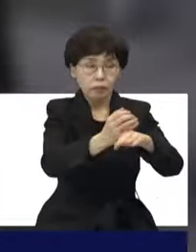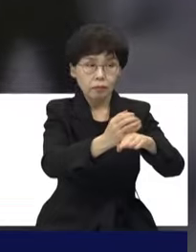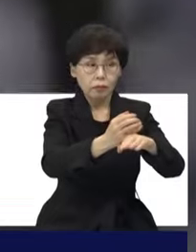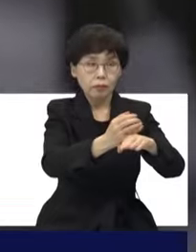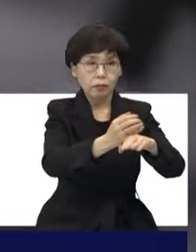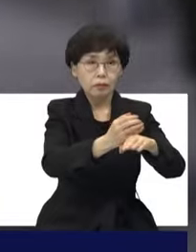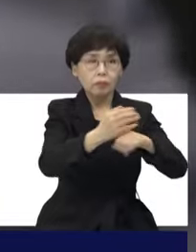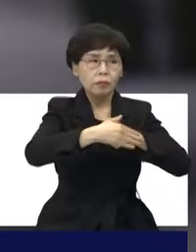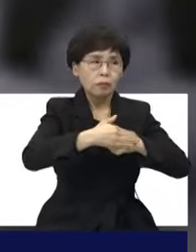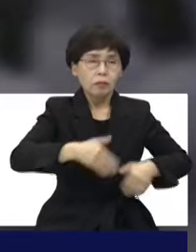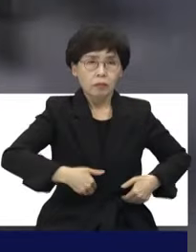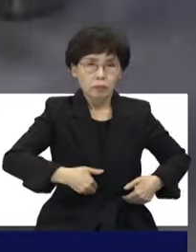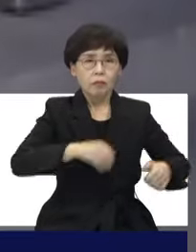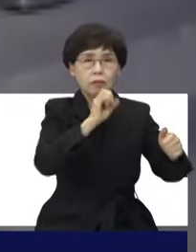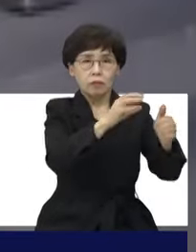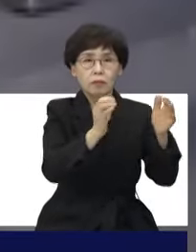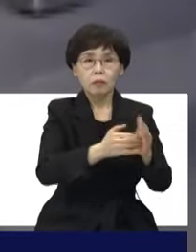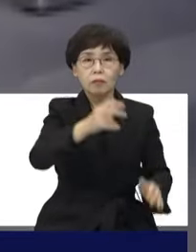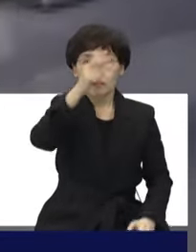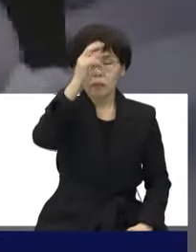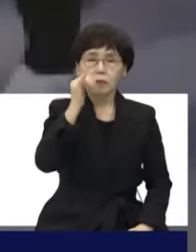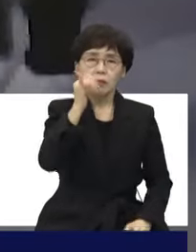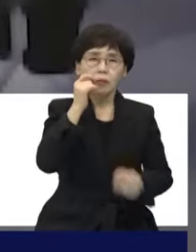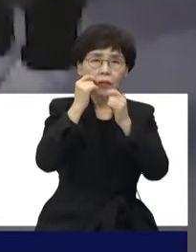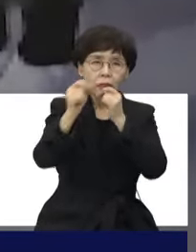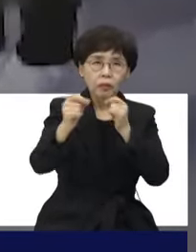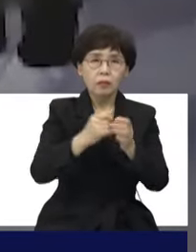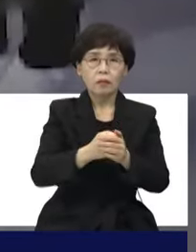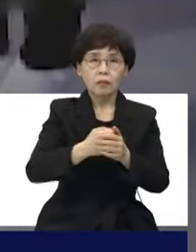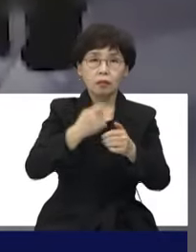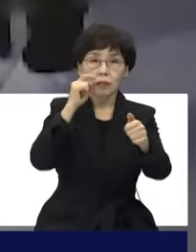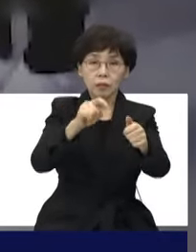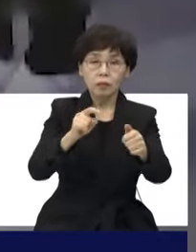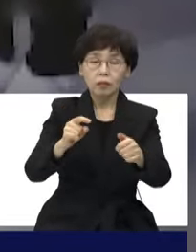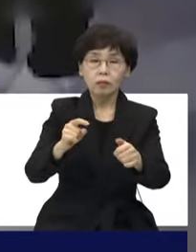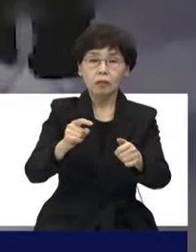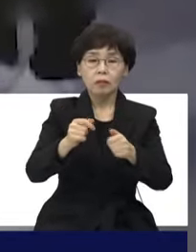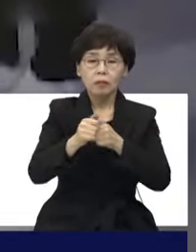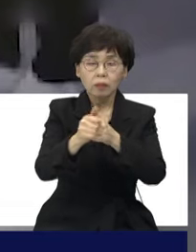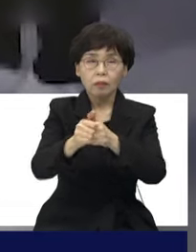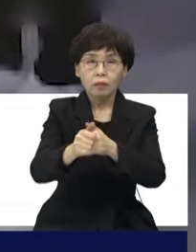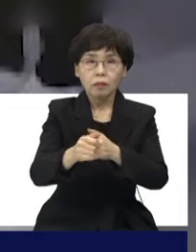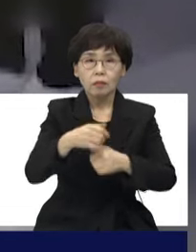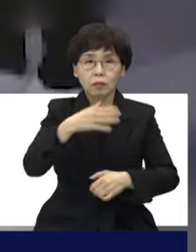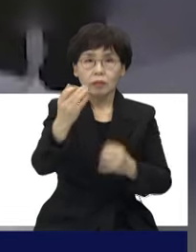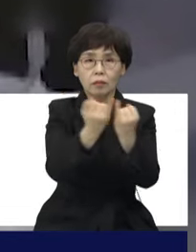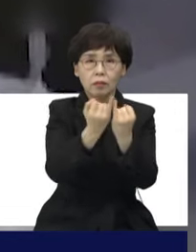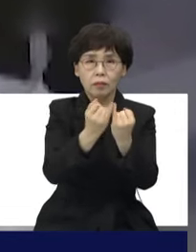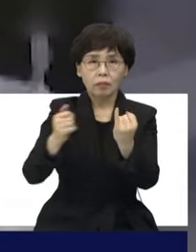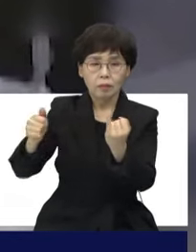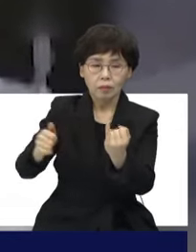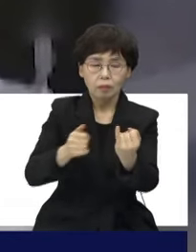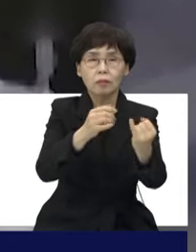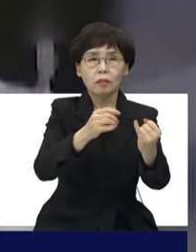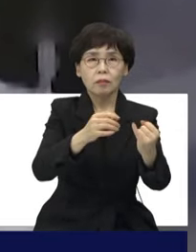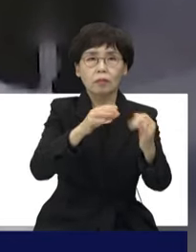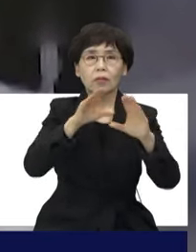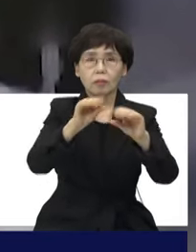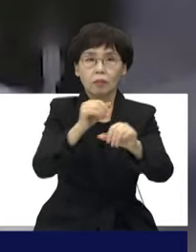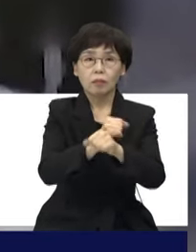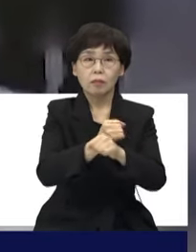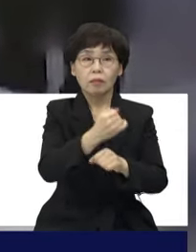상황임을 알렸습니다. 경찰은 보이스피싱범의 지시를 따라 이동 중인 여성을 재빨리 쫓아가 멈춰 세웠고 여성의 딸에게 전화를